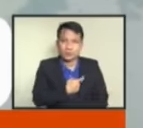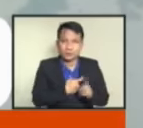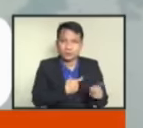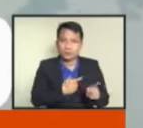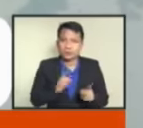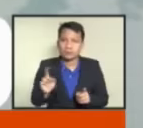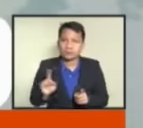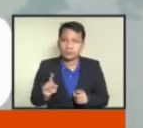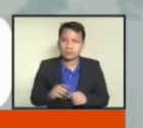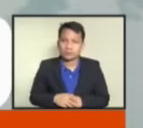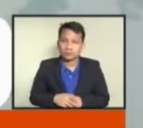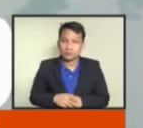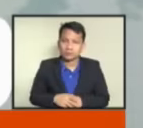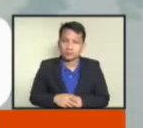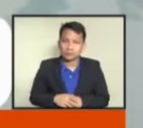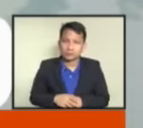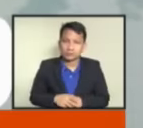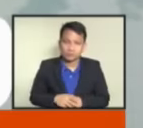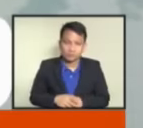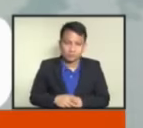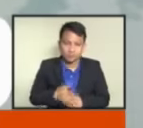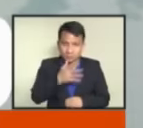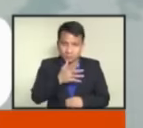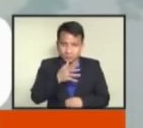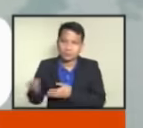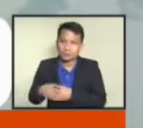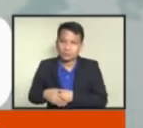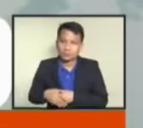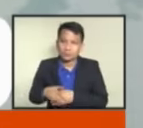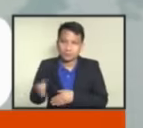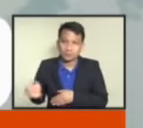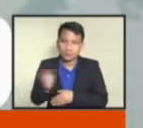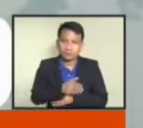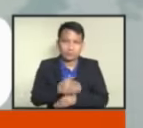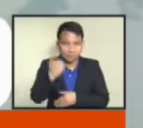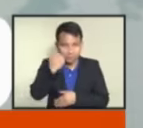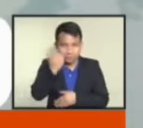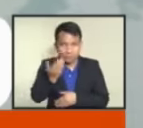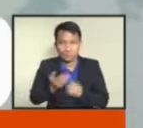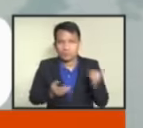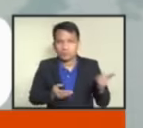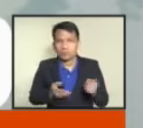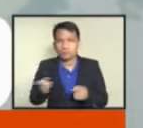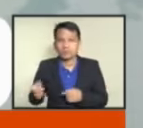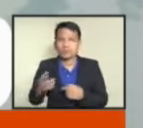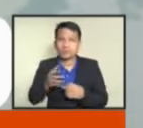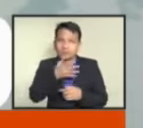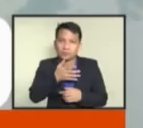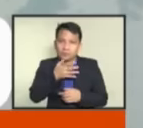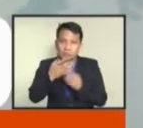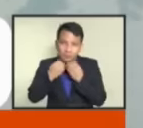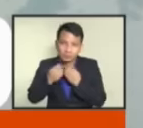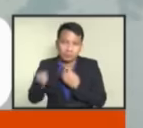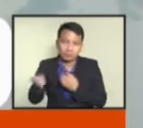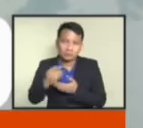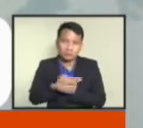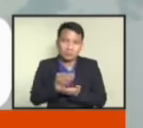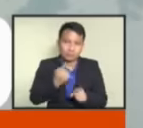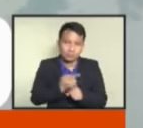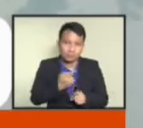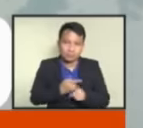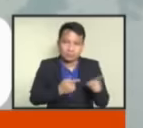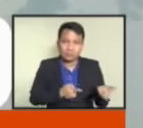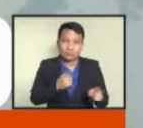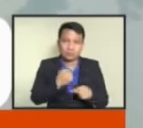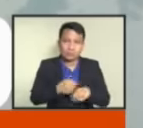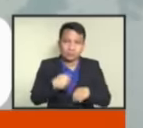akin, Steven Sula, yung nanay ko, tinipid ko. Mahiya ka sana. Tinipid ko yung nanay ko sa budget. Hindi tama